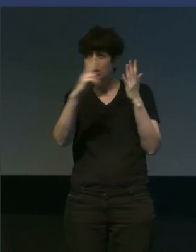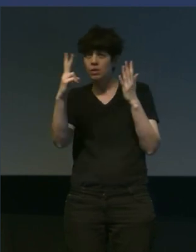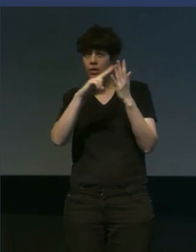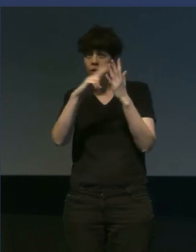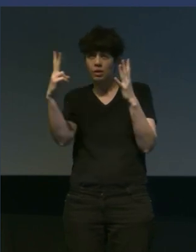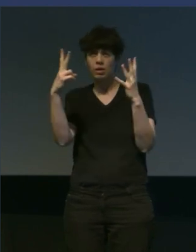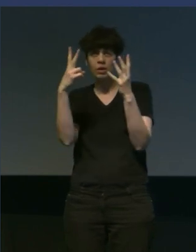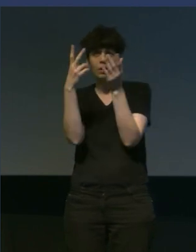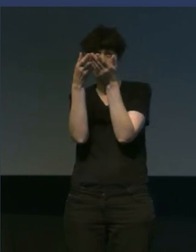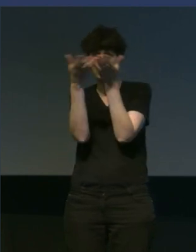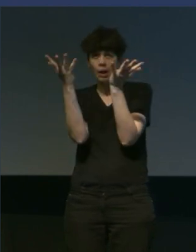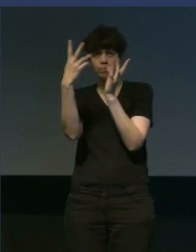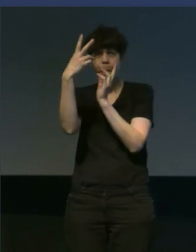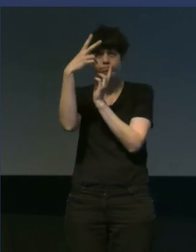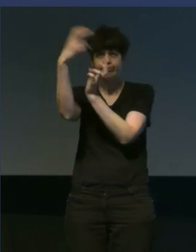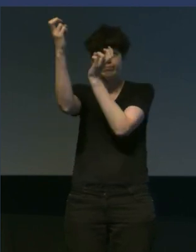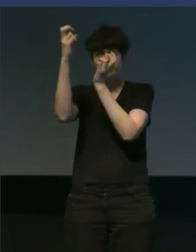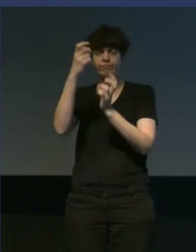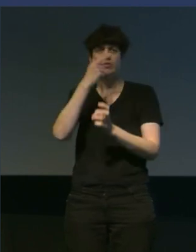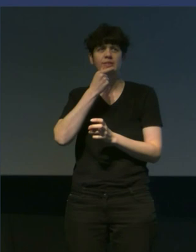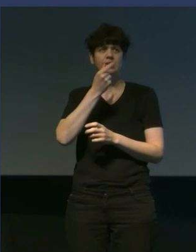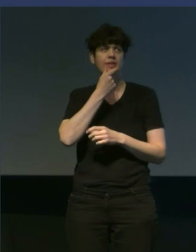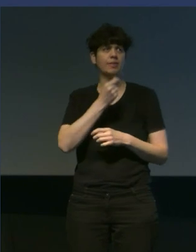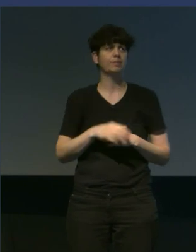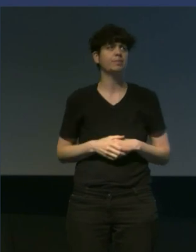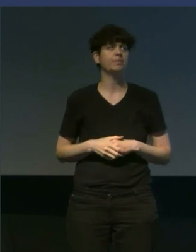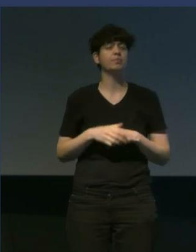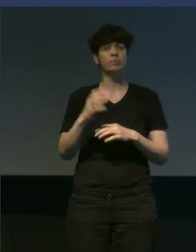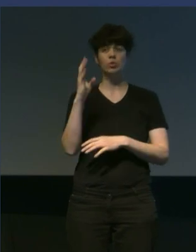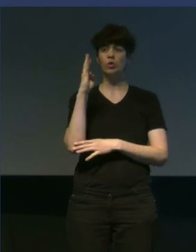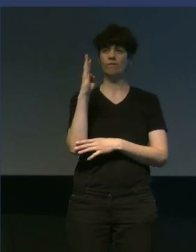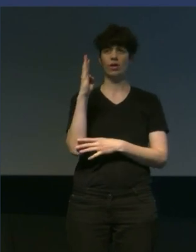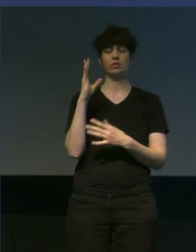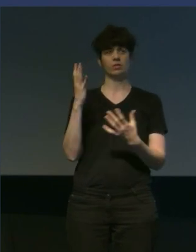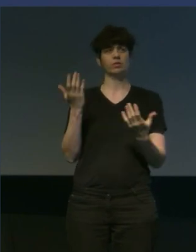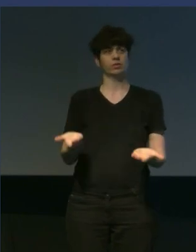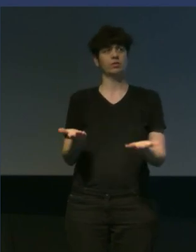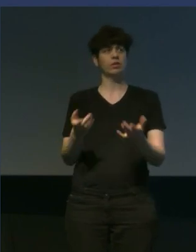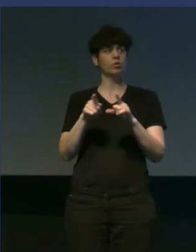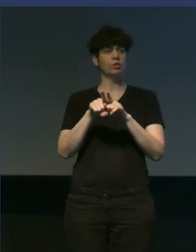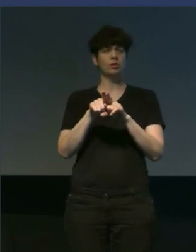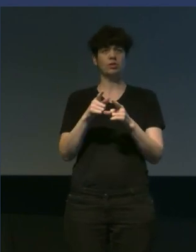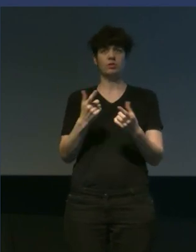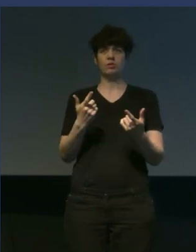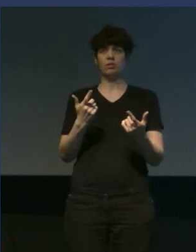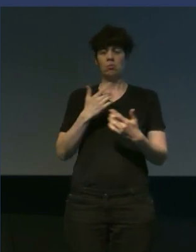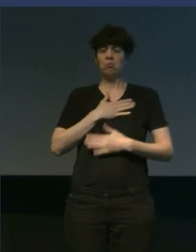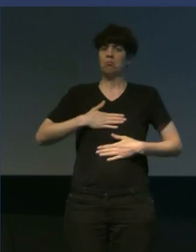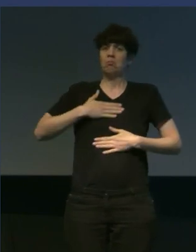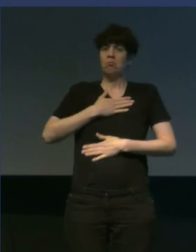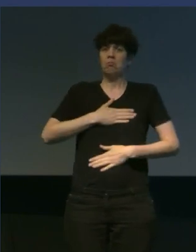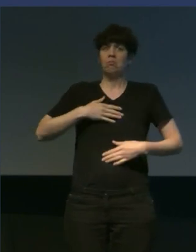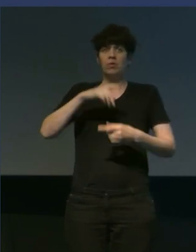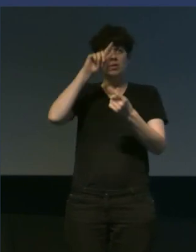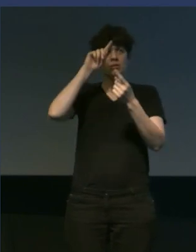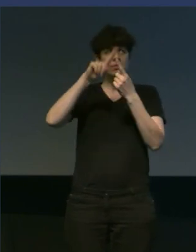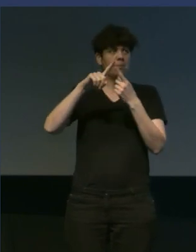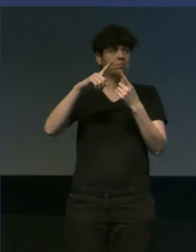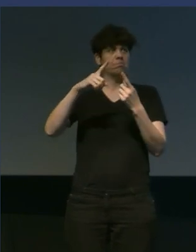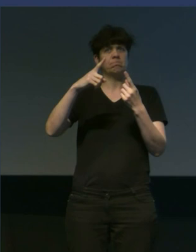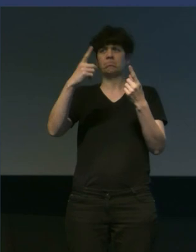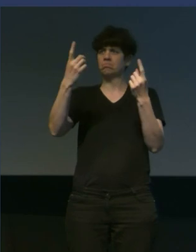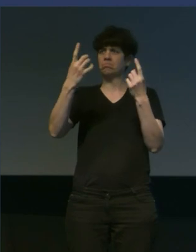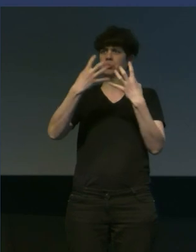public. Dans cette conférence ce soir aussi, on est ravis aussi de justement dans cette volonté de parler de ces sujets au plus grand